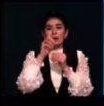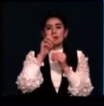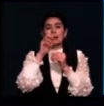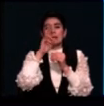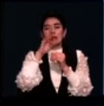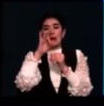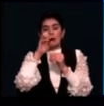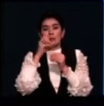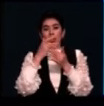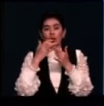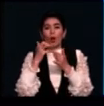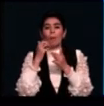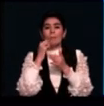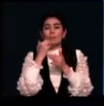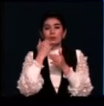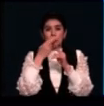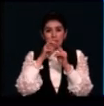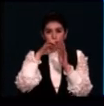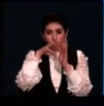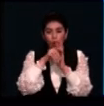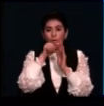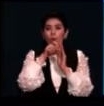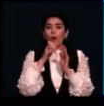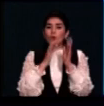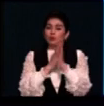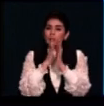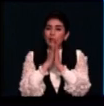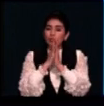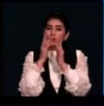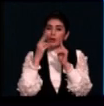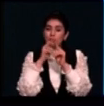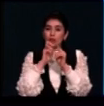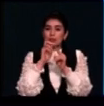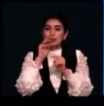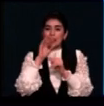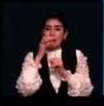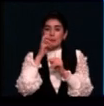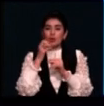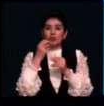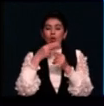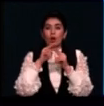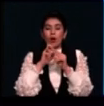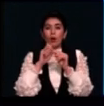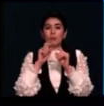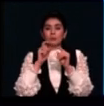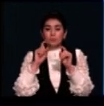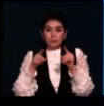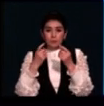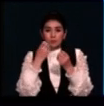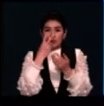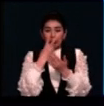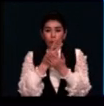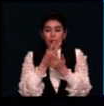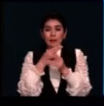kabi moddalar kiradi. Bular o'simliklarda tabiiy hosil bo'ladigan moddalar va